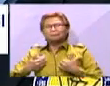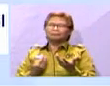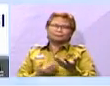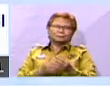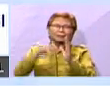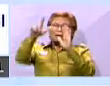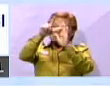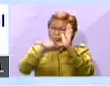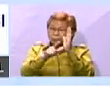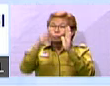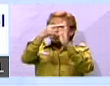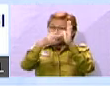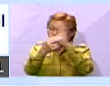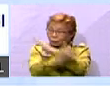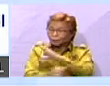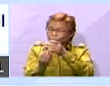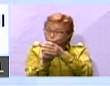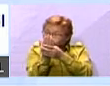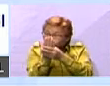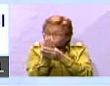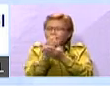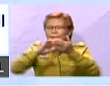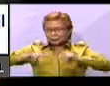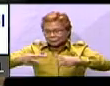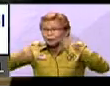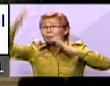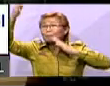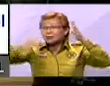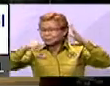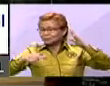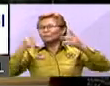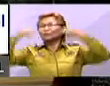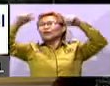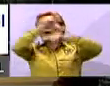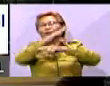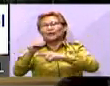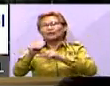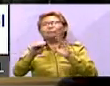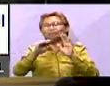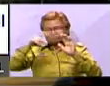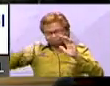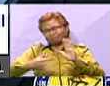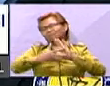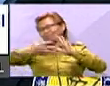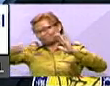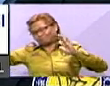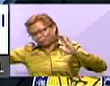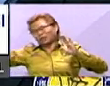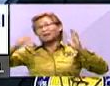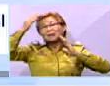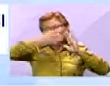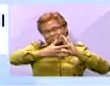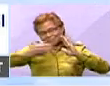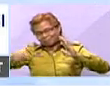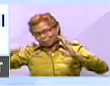perlembagaan dan rukun negara yang dipupuk menjadikan Malaysia negara yang berjaya serta layak dicontohi rakyat